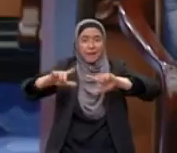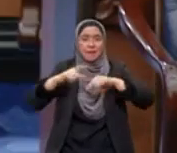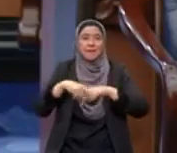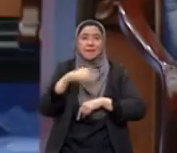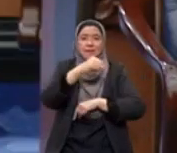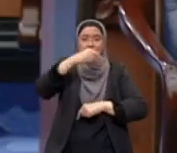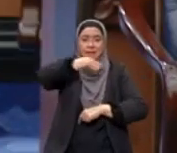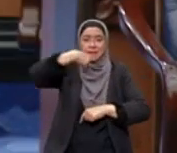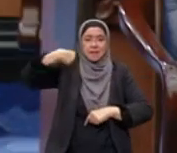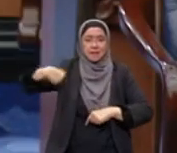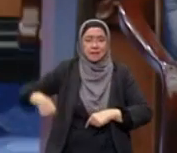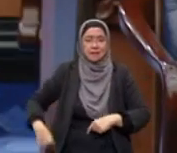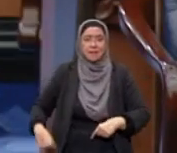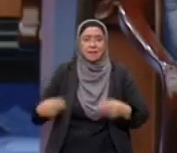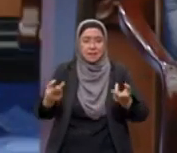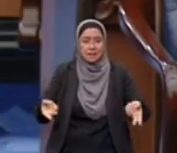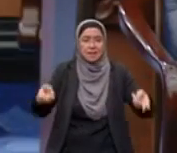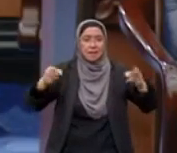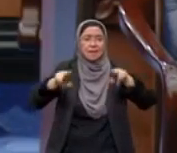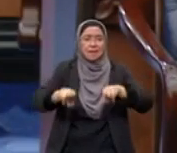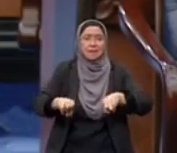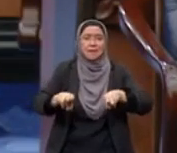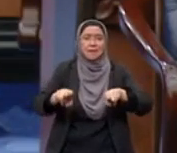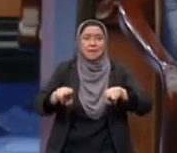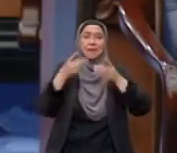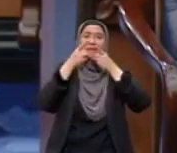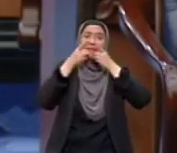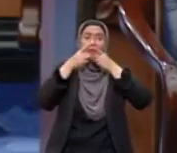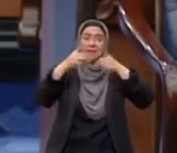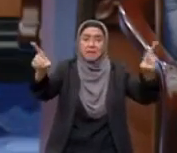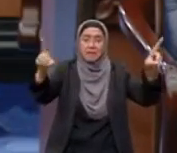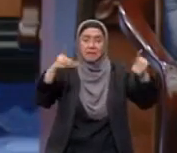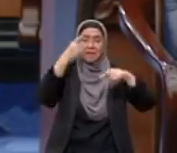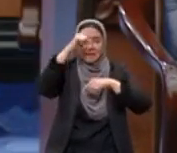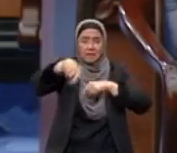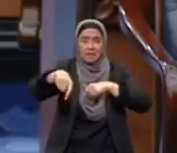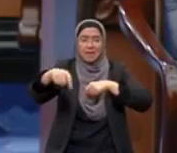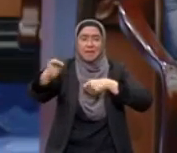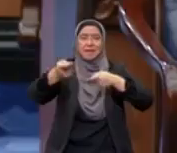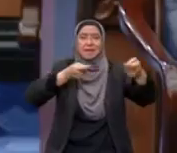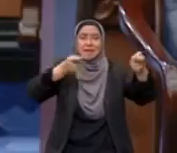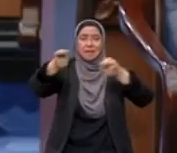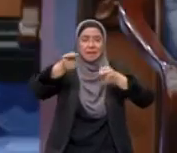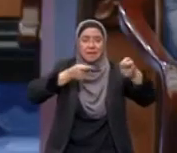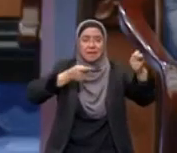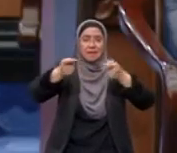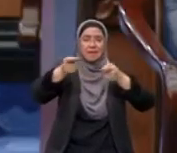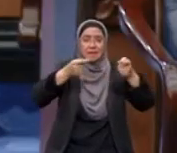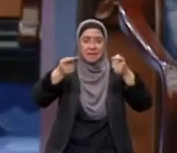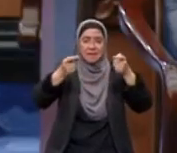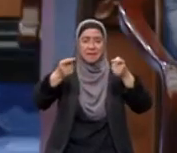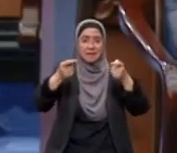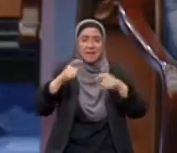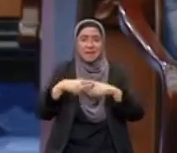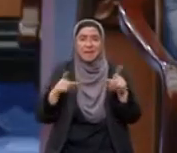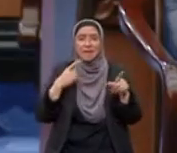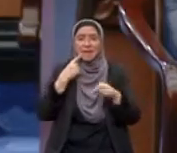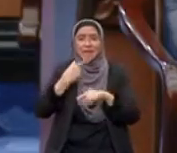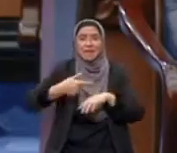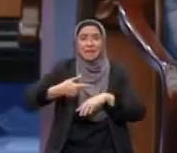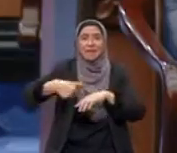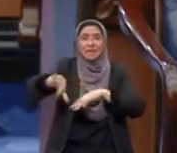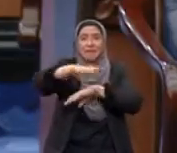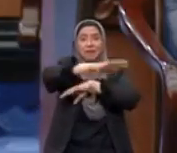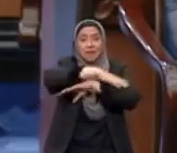dengan izin Declaration on the Conduct of parties in the south China doc pada 4 November